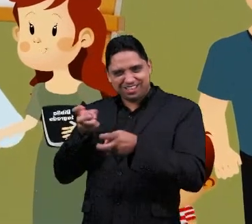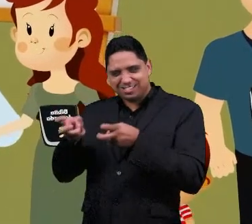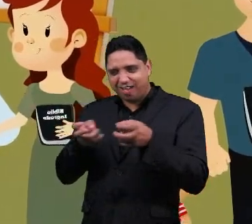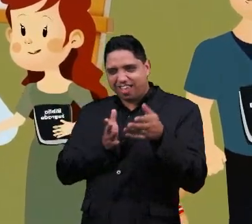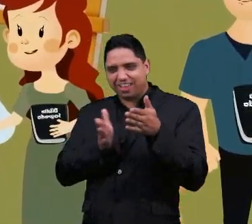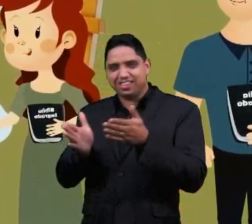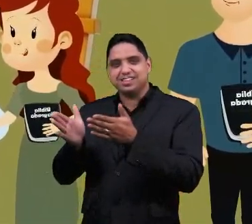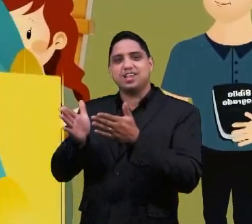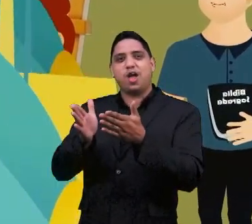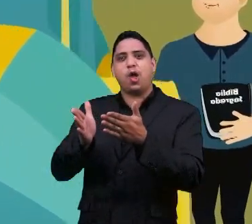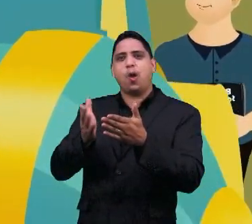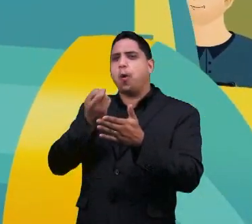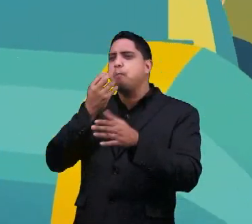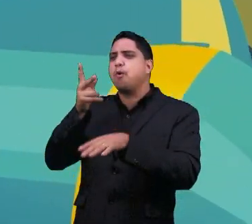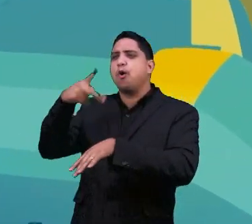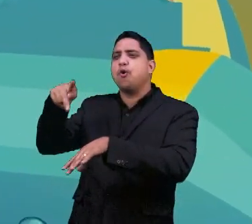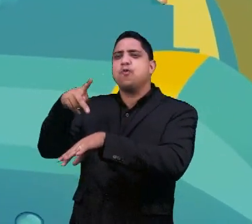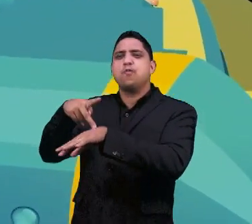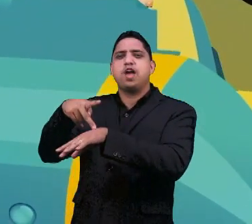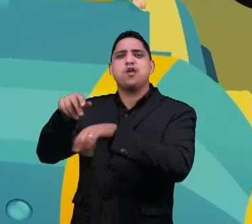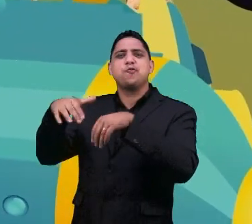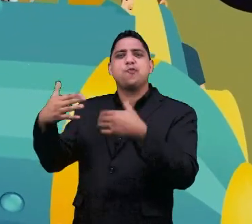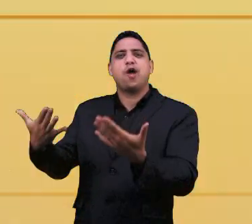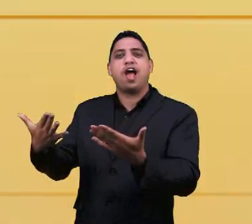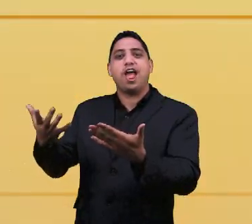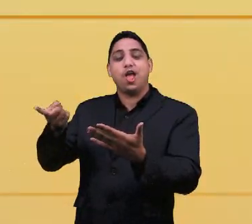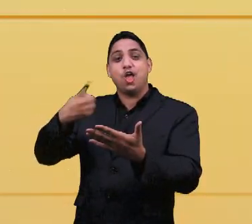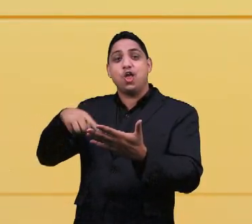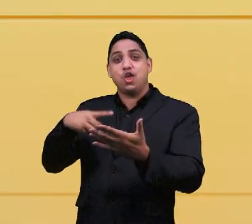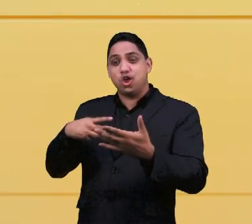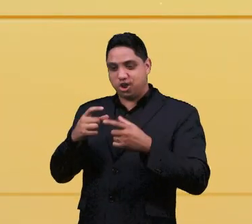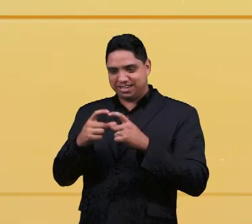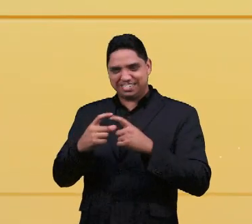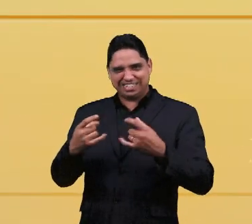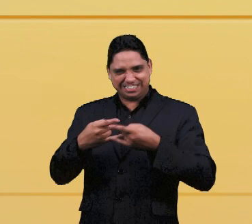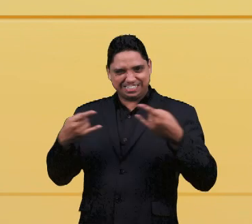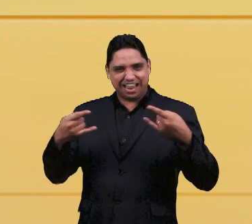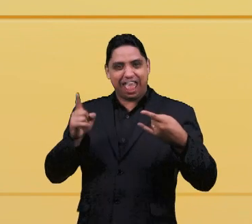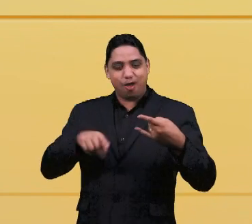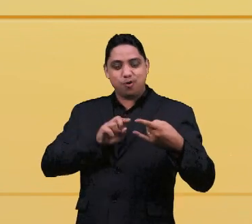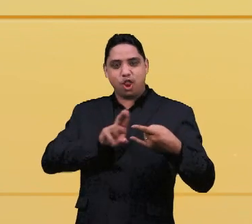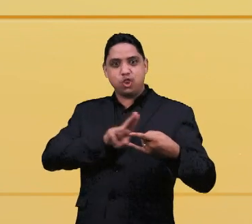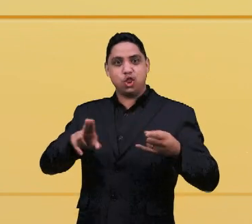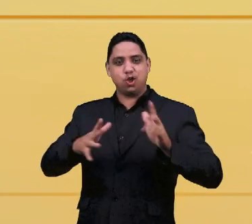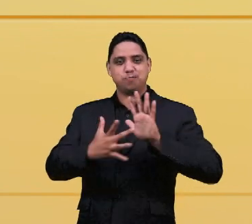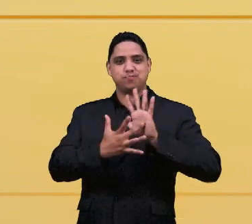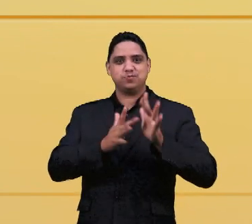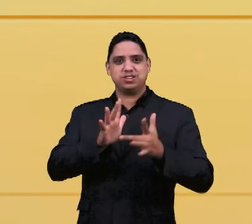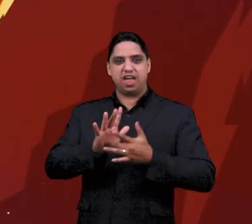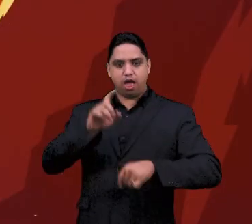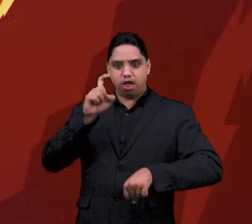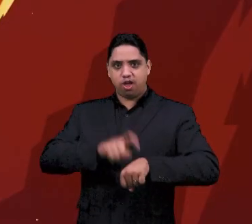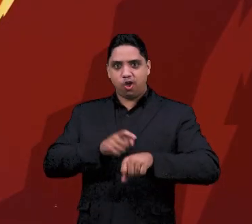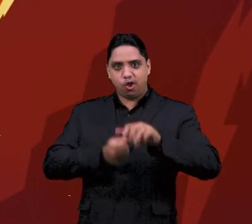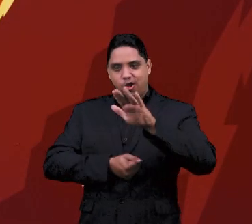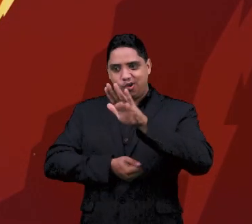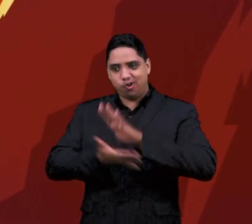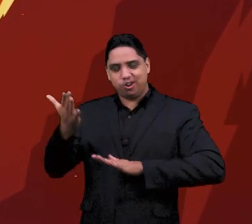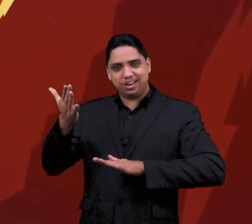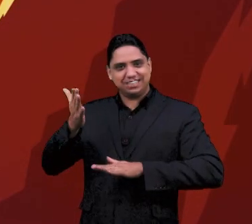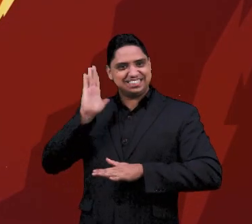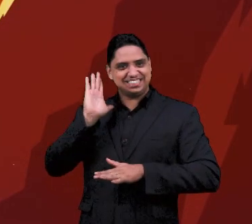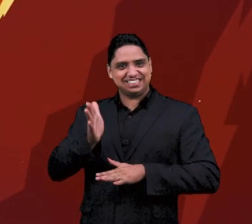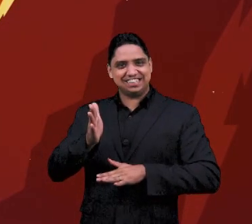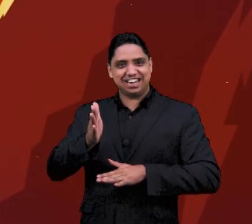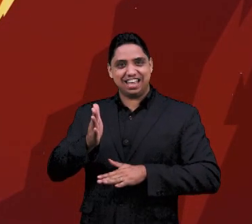Viajamos para o bom país da luz. É o nosso passaporte, o nome de Jesus. É hora